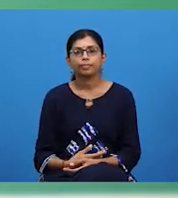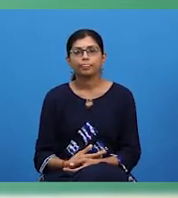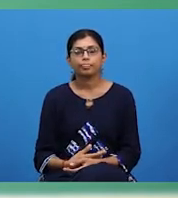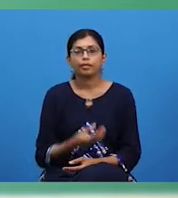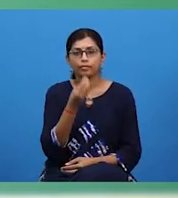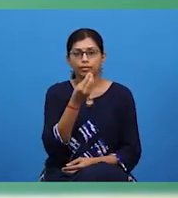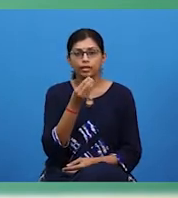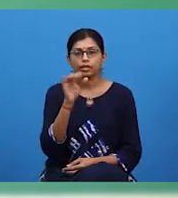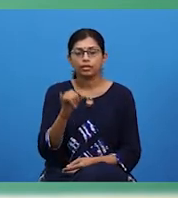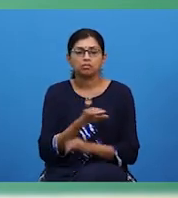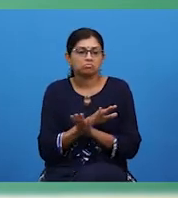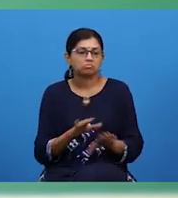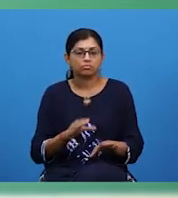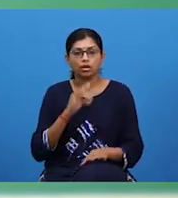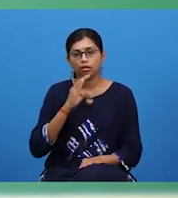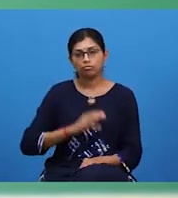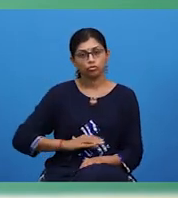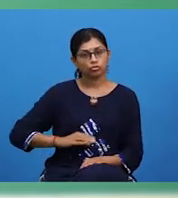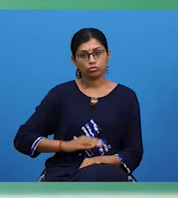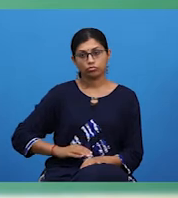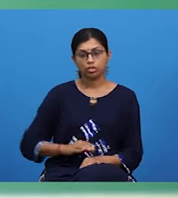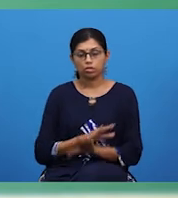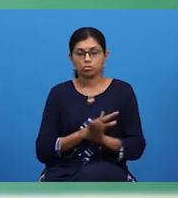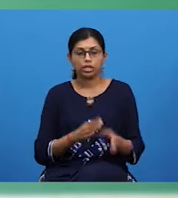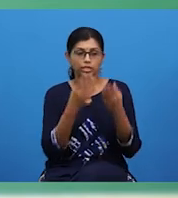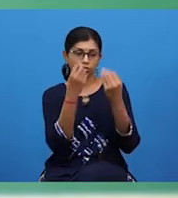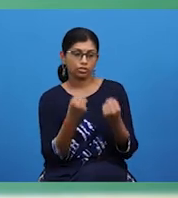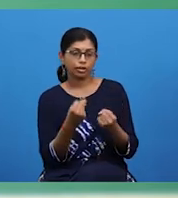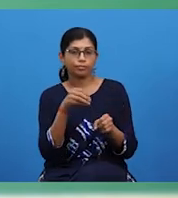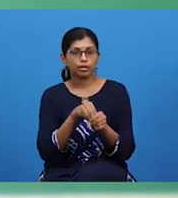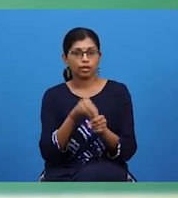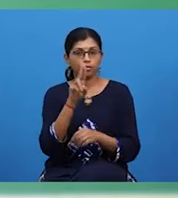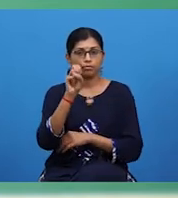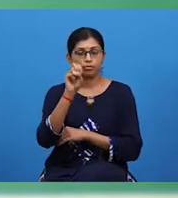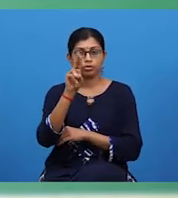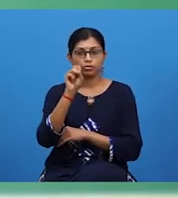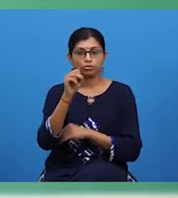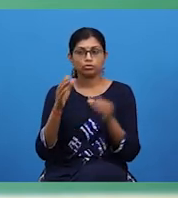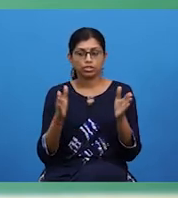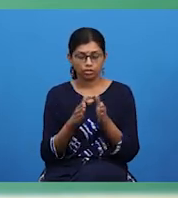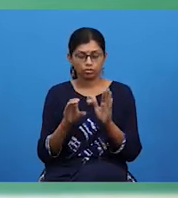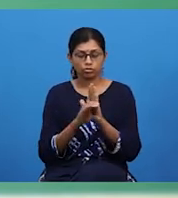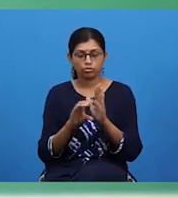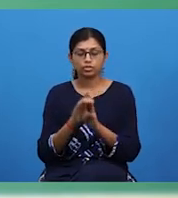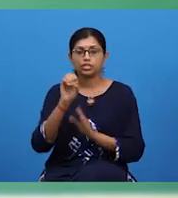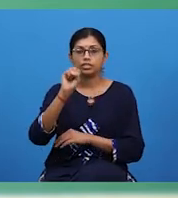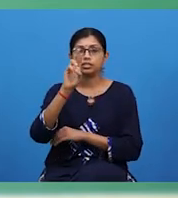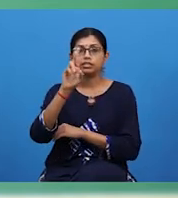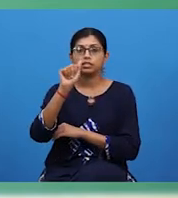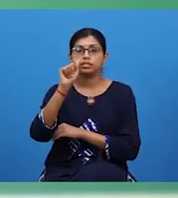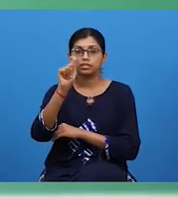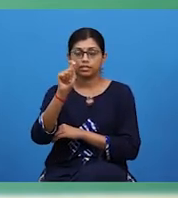Makanan yang tidak dicerna dan makanan yang tidak diserap dalam usus kecil seperti serat, sisa rembesan,